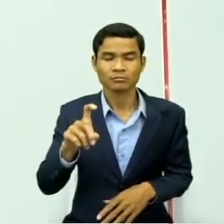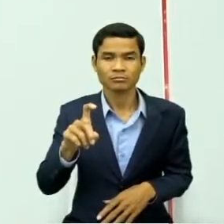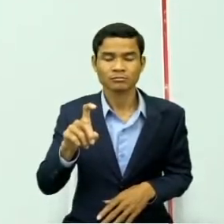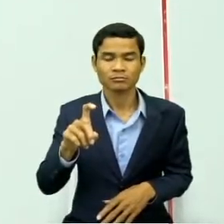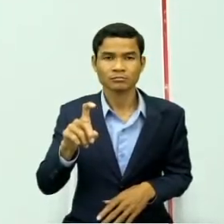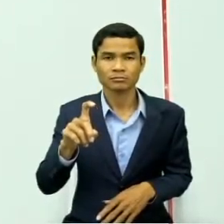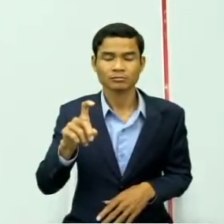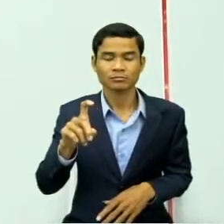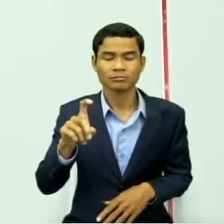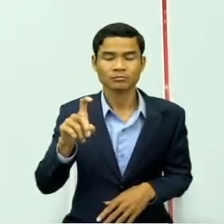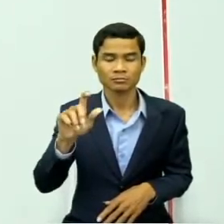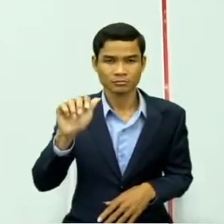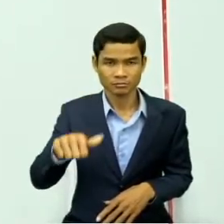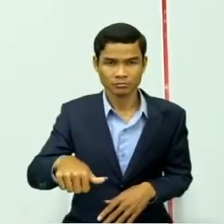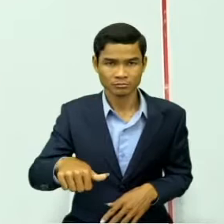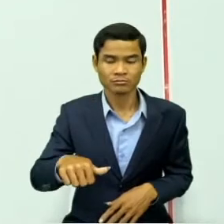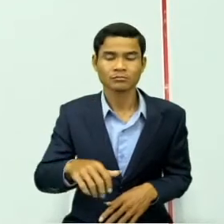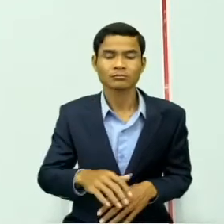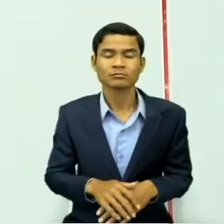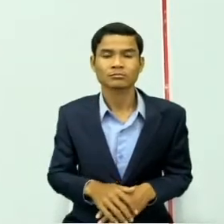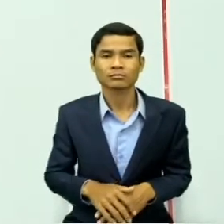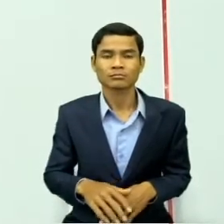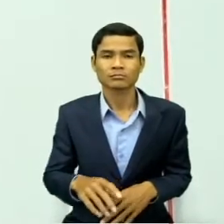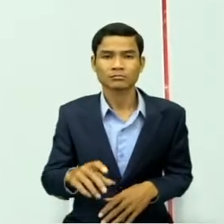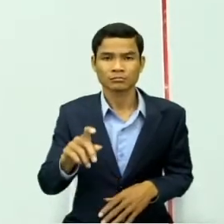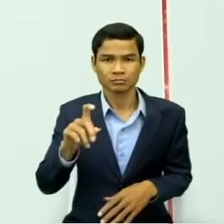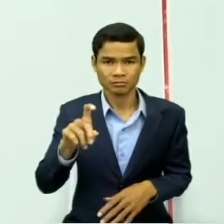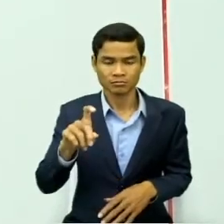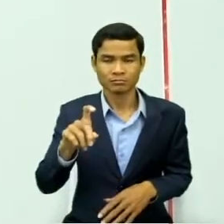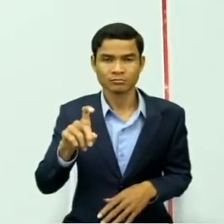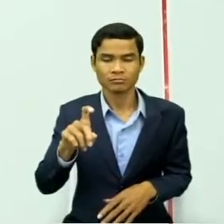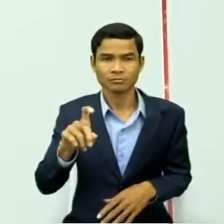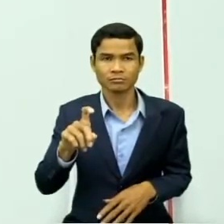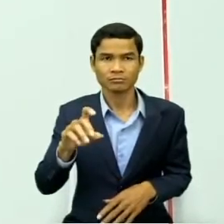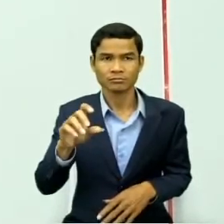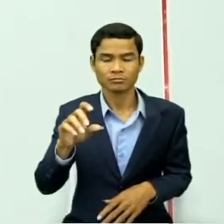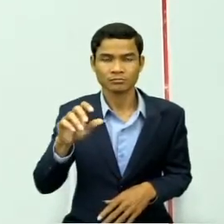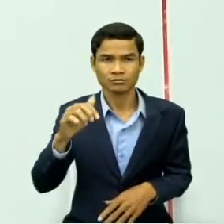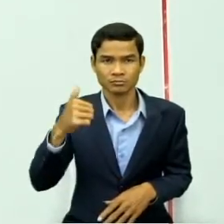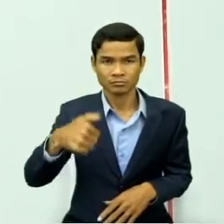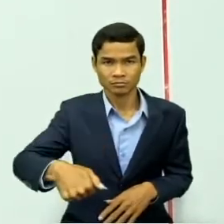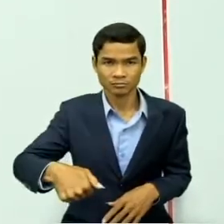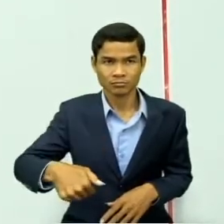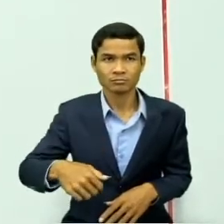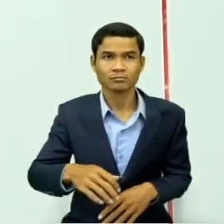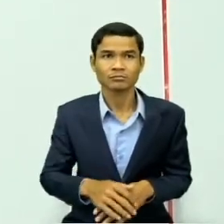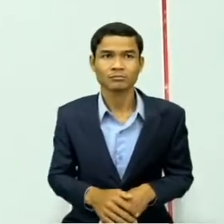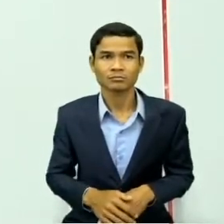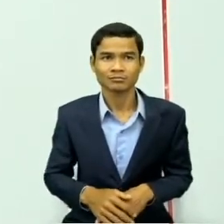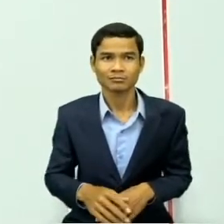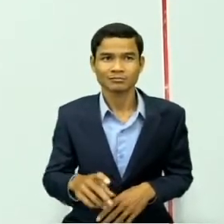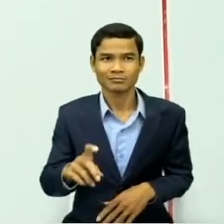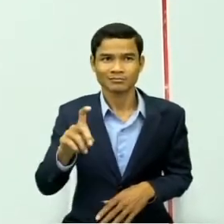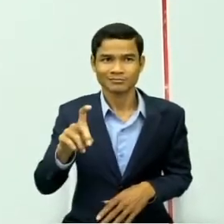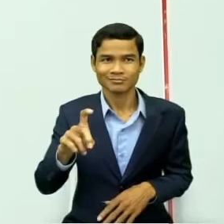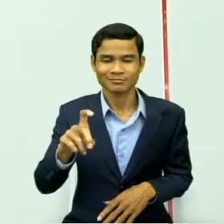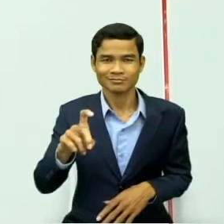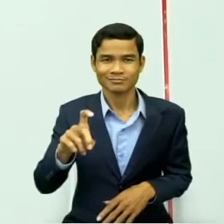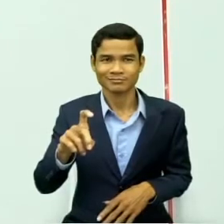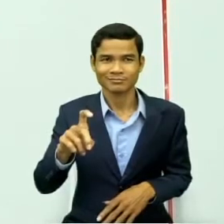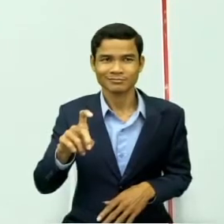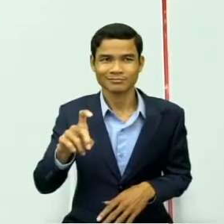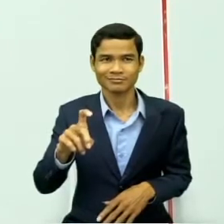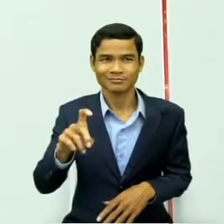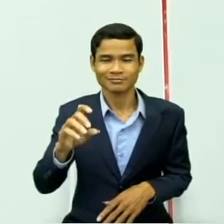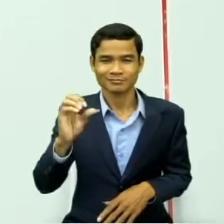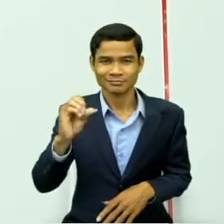phở chừng nhớ phở phở chừng nở phở phở